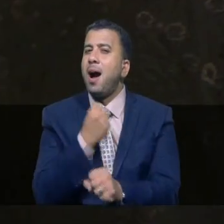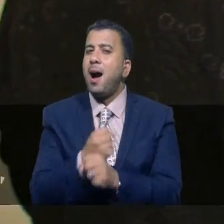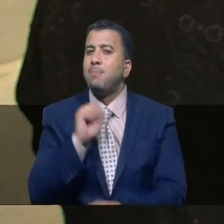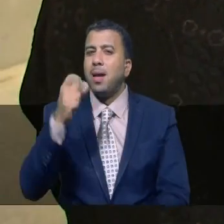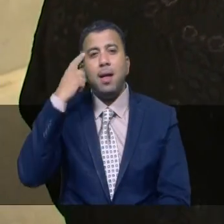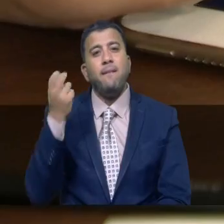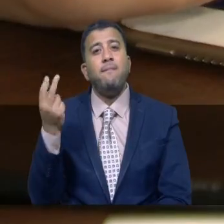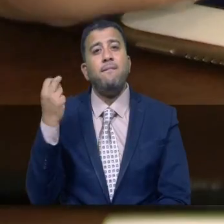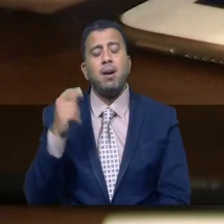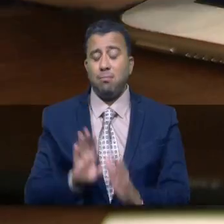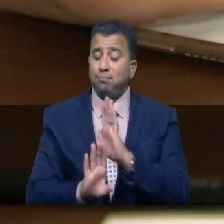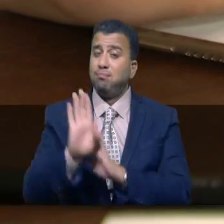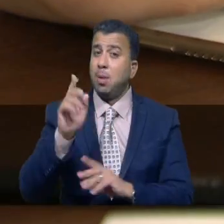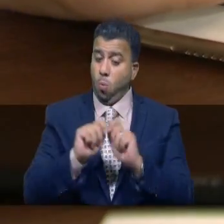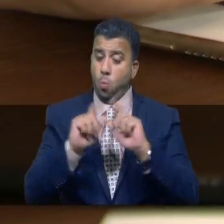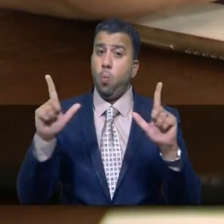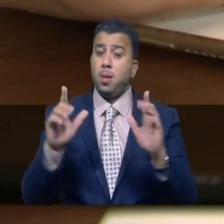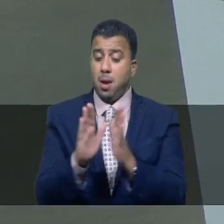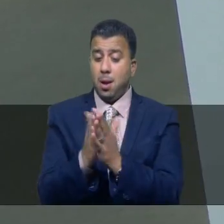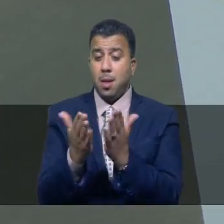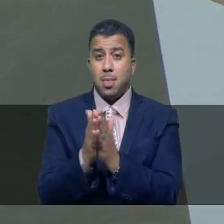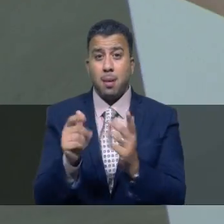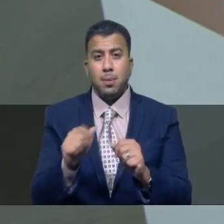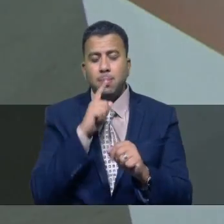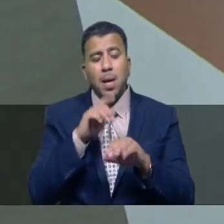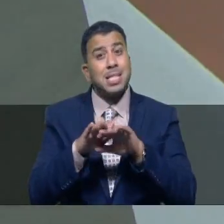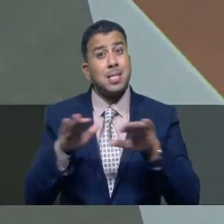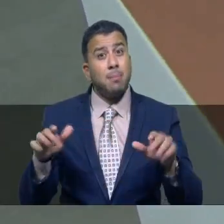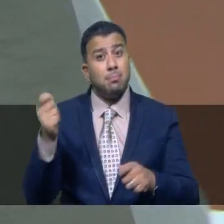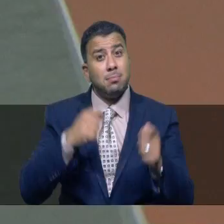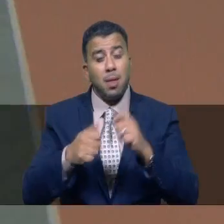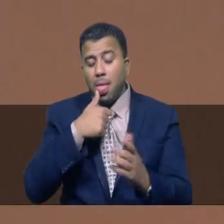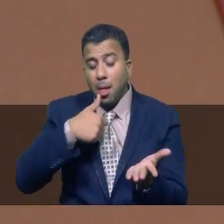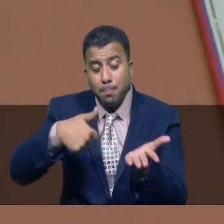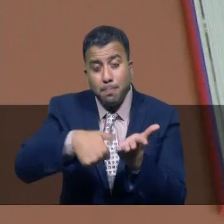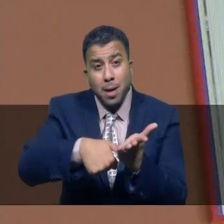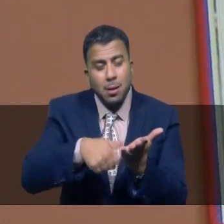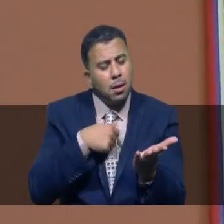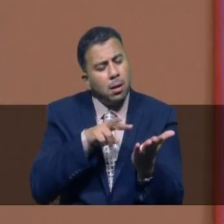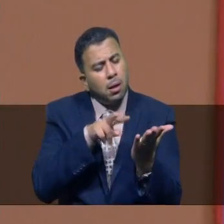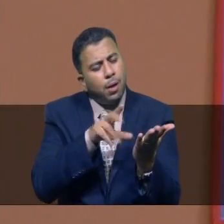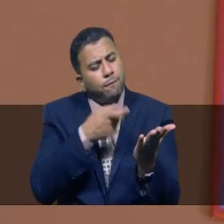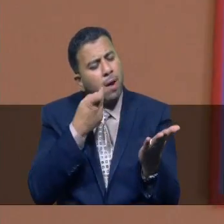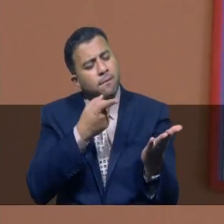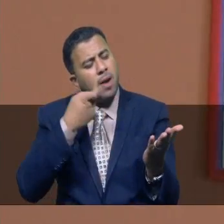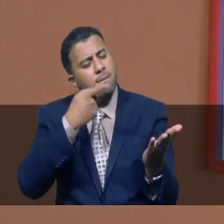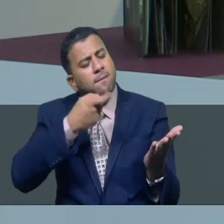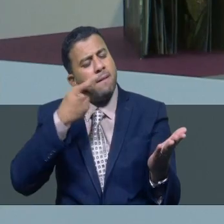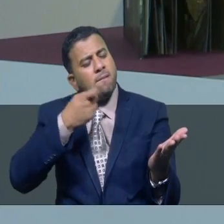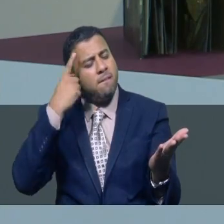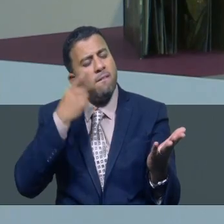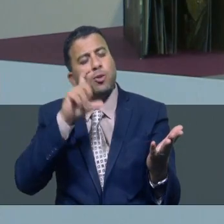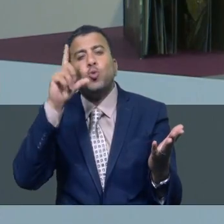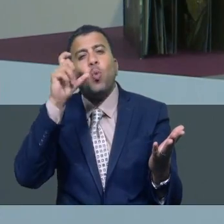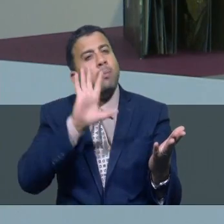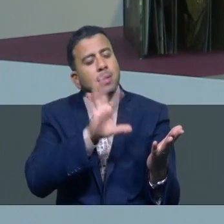الفكرة الرائدة. بيّن أن الكتب الصامتة التي تسهم في محو الأمية البصرية إذ تعد ضرورة حتمية